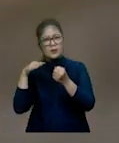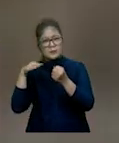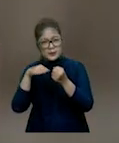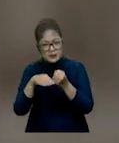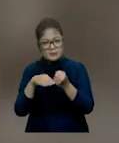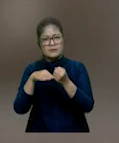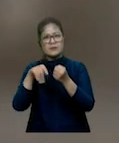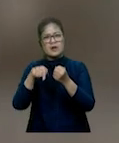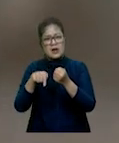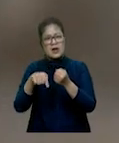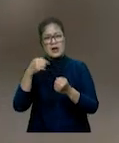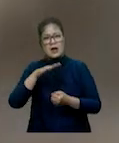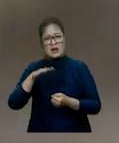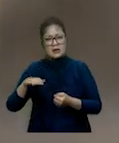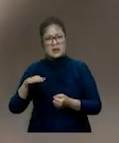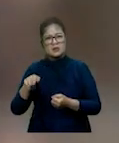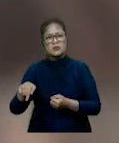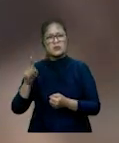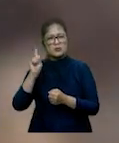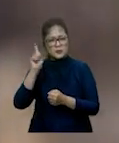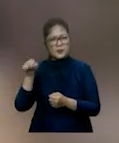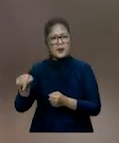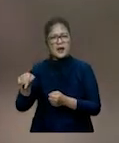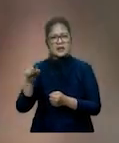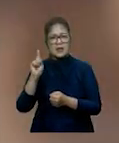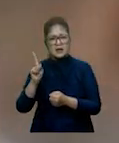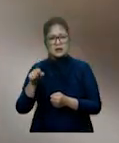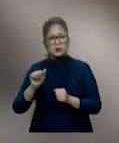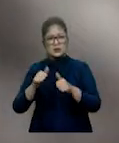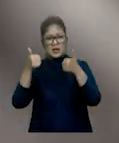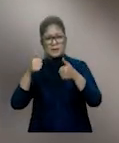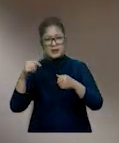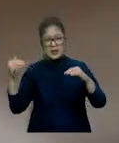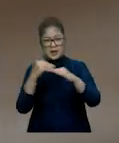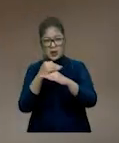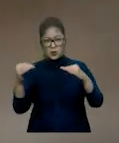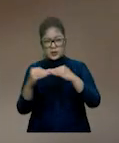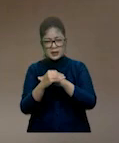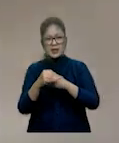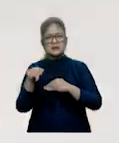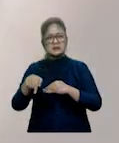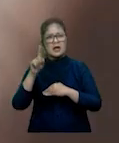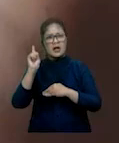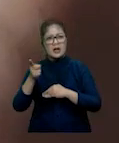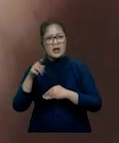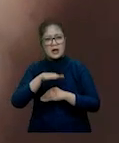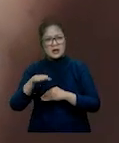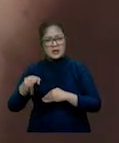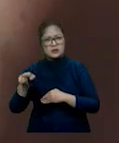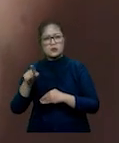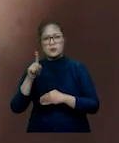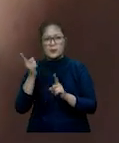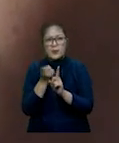traffic light keberadaan balita ini membahayakan keselamatannya dan juga pengguna jalan pasalnya balita ini dijadikan